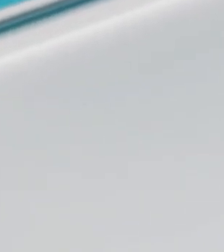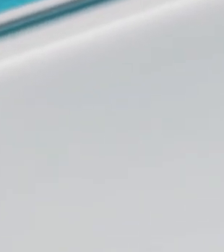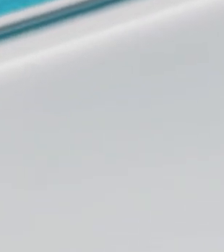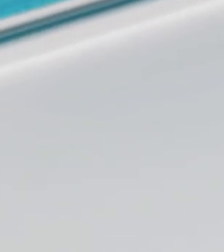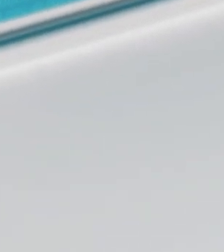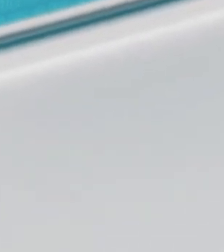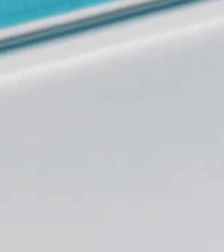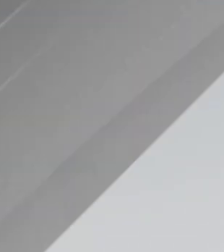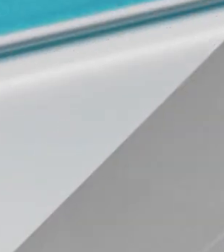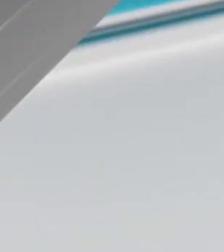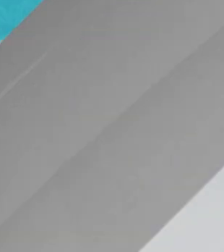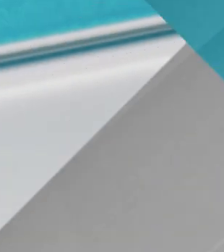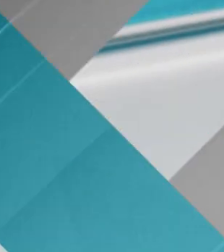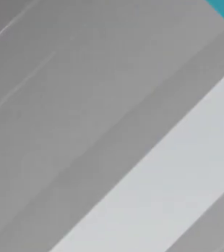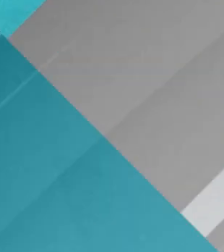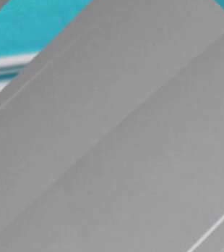MEB